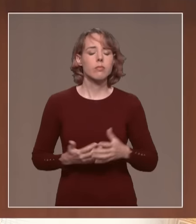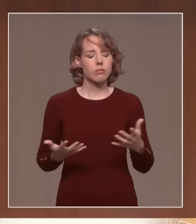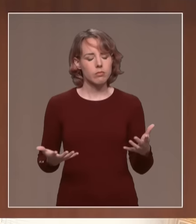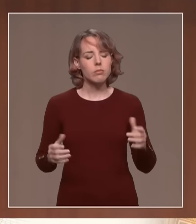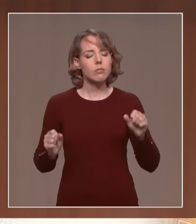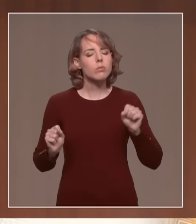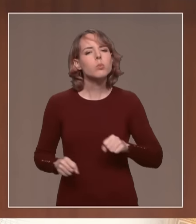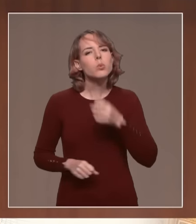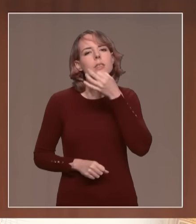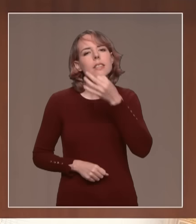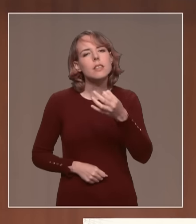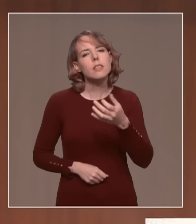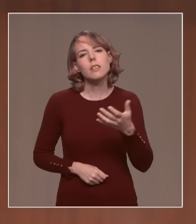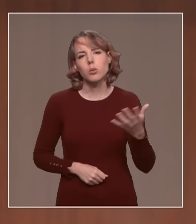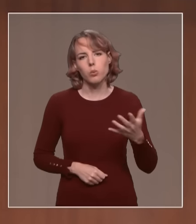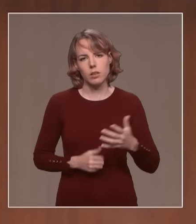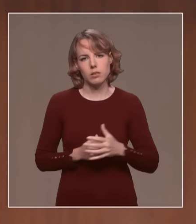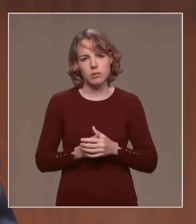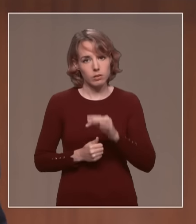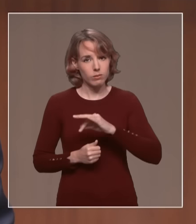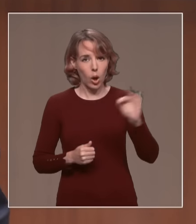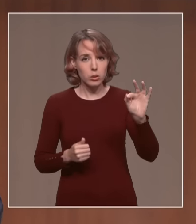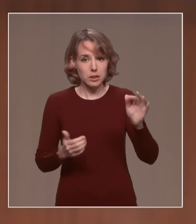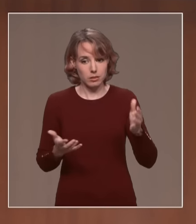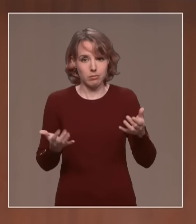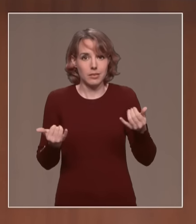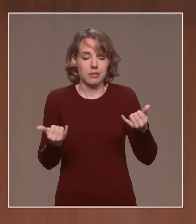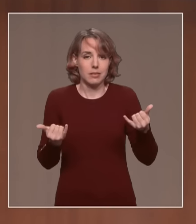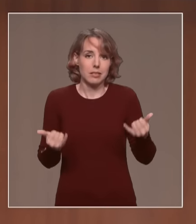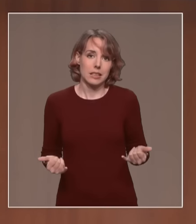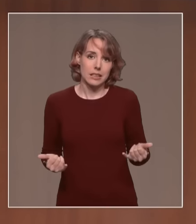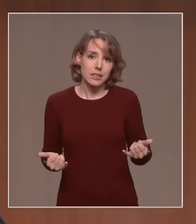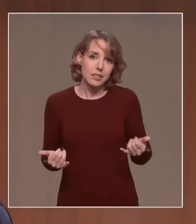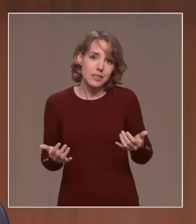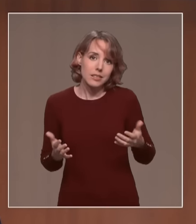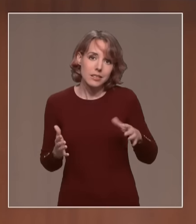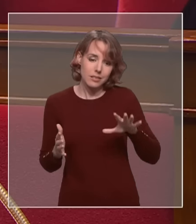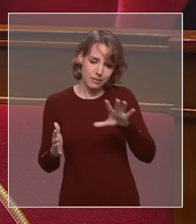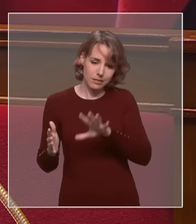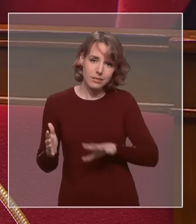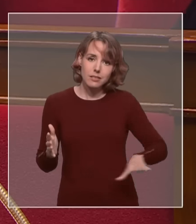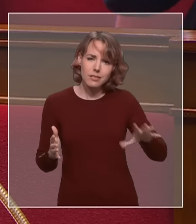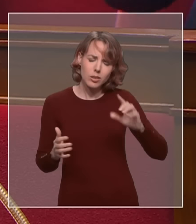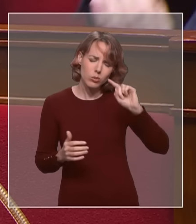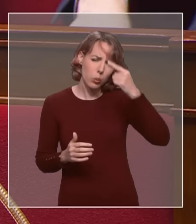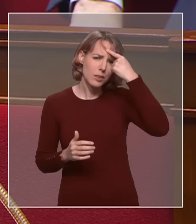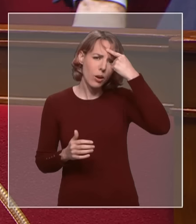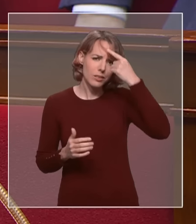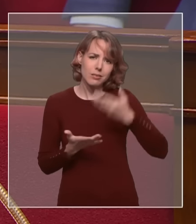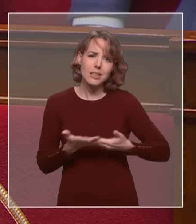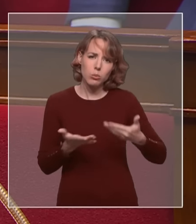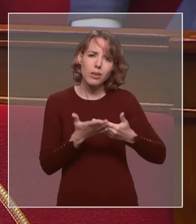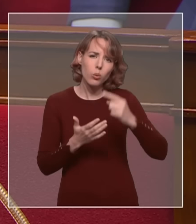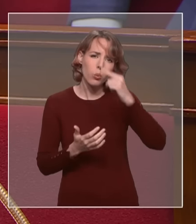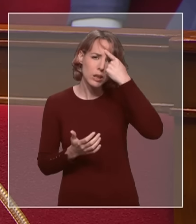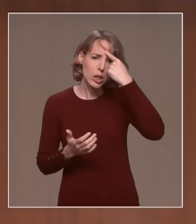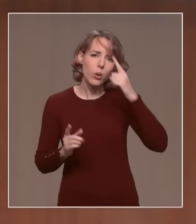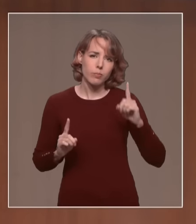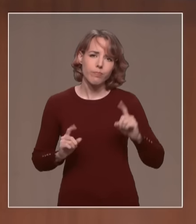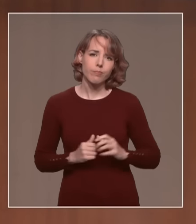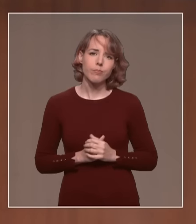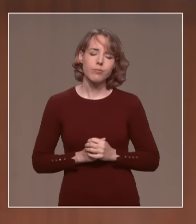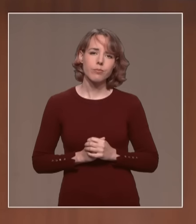pays, la France de l'intérieur, comme on dit en Alsace, est conscient de cela, porte cela, et je